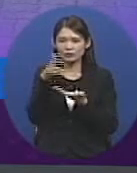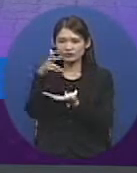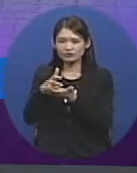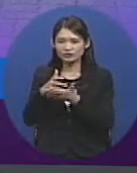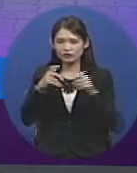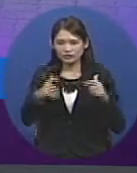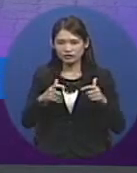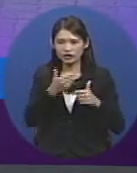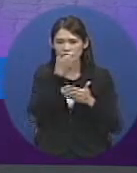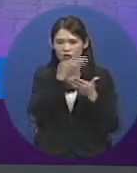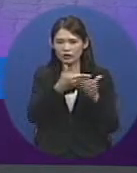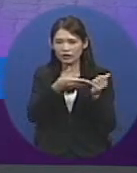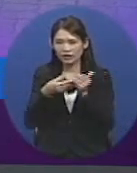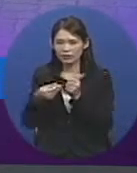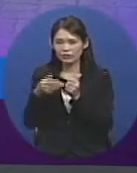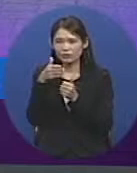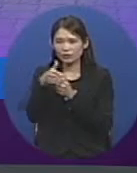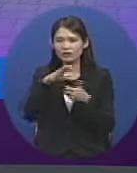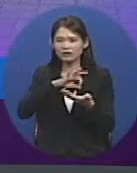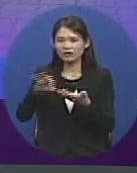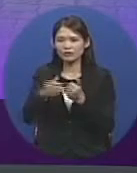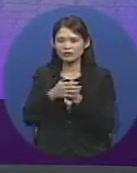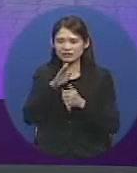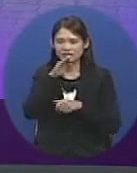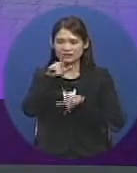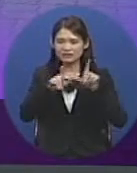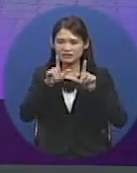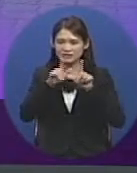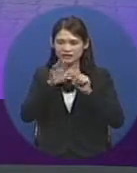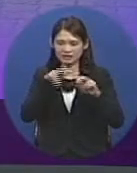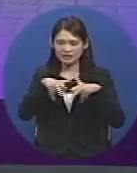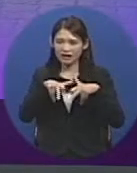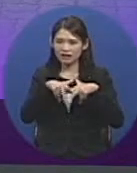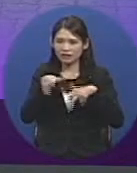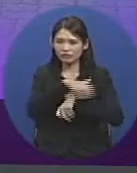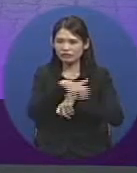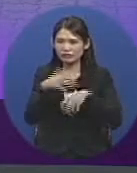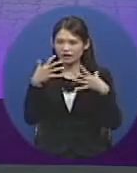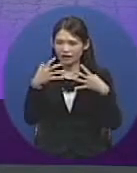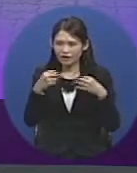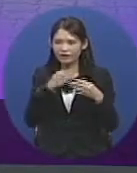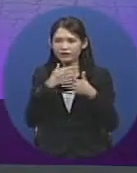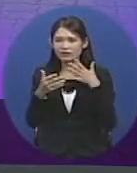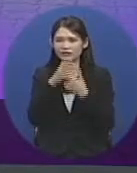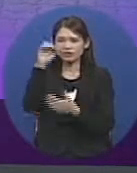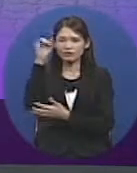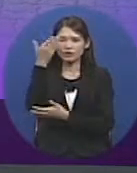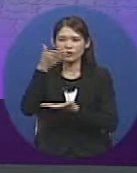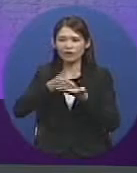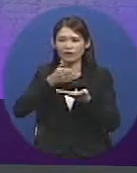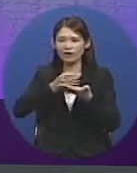사용되어 실제 보행상의 장애인이 주차하는 데 불편을 겪게 되었다는 언론의 보도가 된